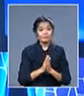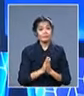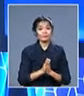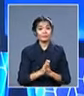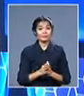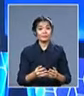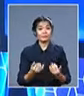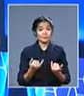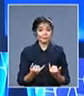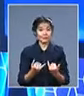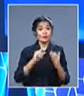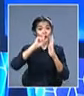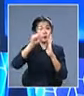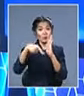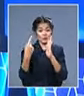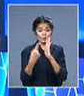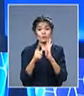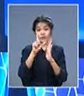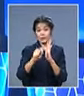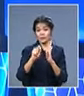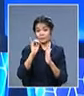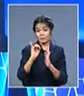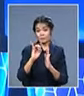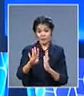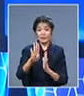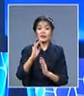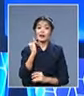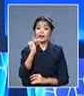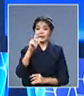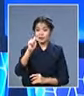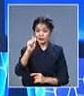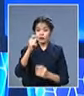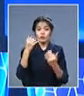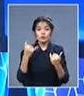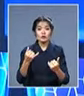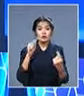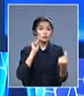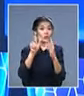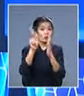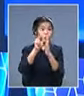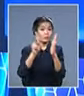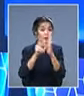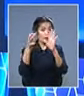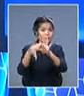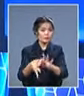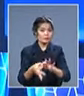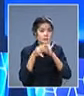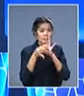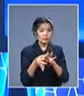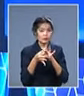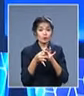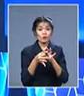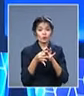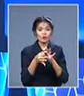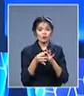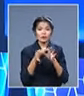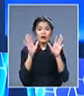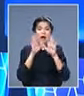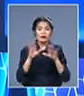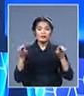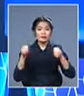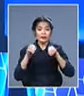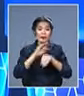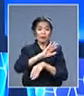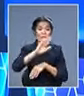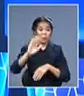มาถึงช่วง IT 24ชั่วโมงนะครับวันนี้เป็นเรื่องของร่างกฎหมายที่เกี่ยวข้องกับดิจิตอลครับถือว่าเป็นเรื่องใกล้ตัวเลยนะครับร่